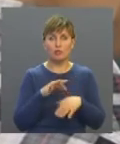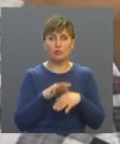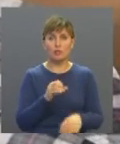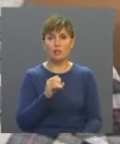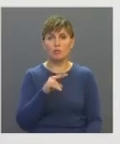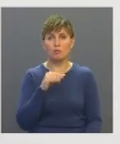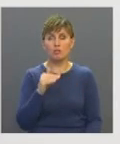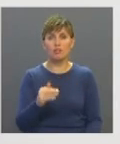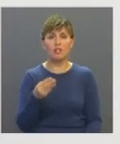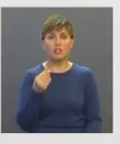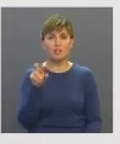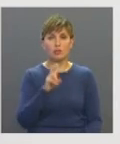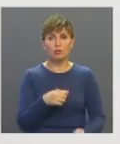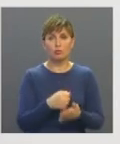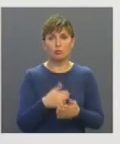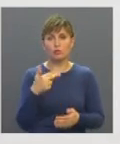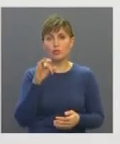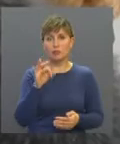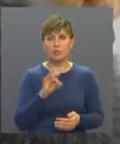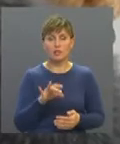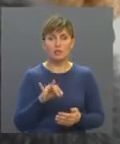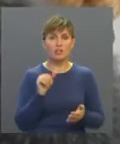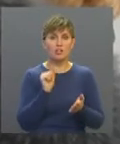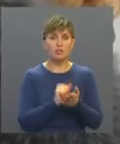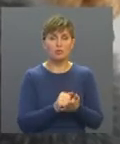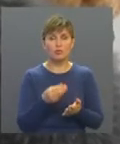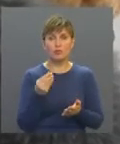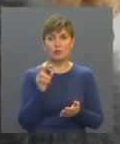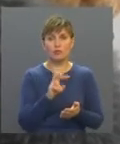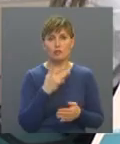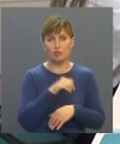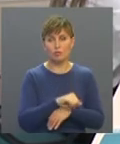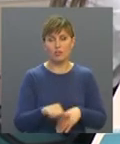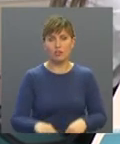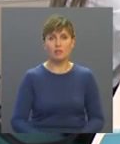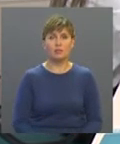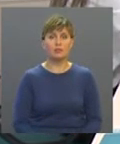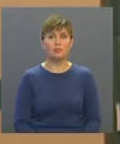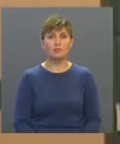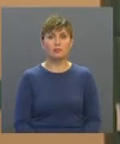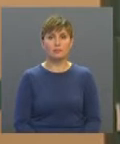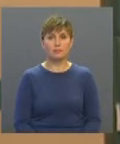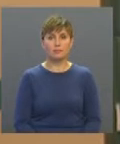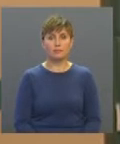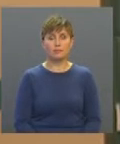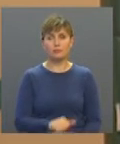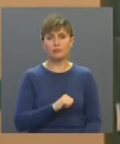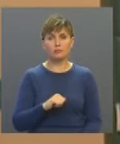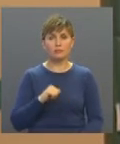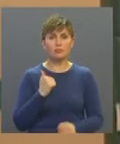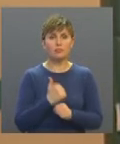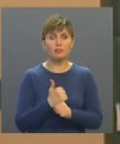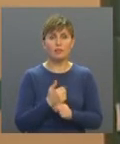ЕНПФ в иностранной валюте до 30% и размещать валютную часть на зарубежных рынках. Самое главное, то